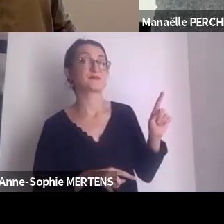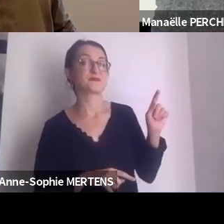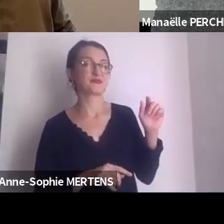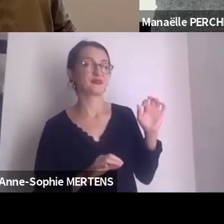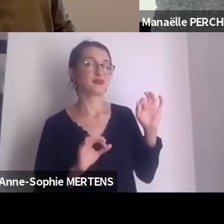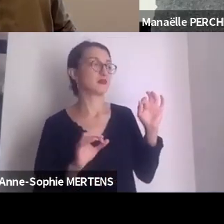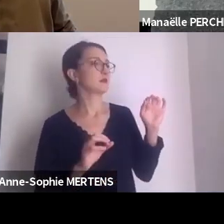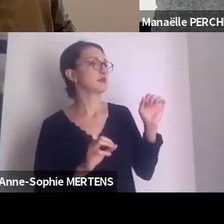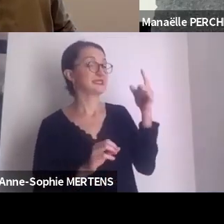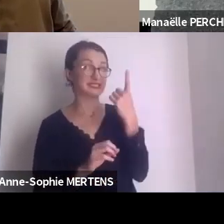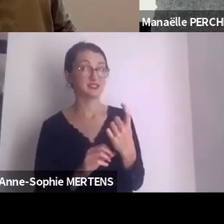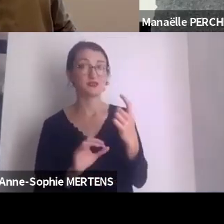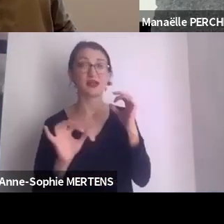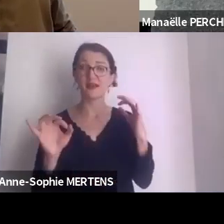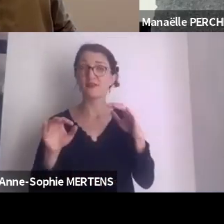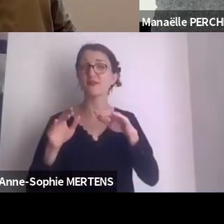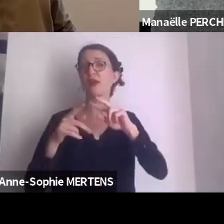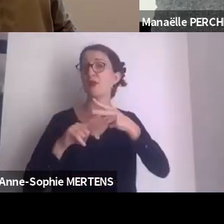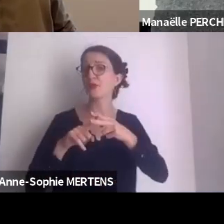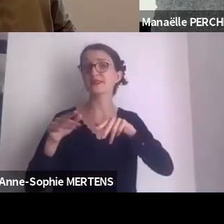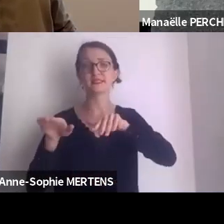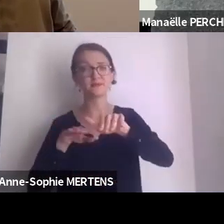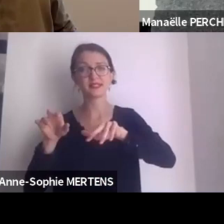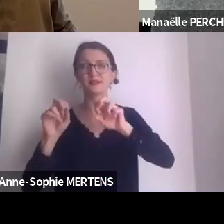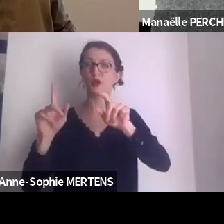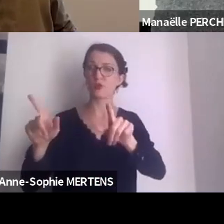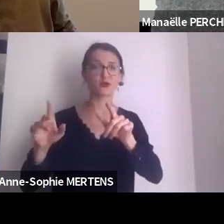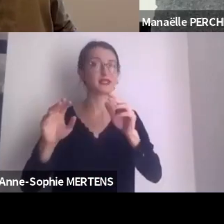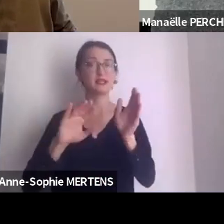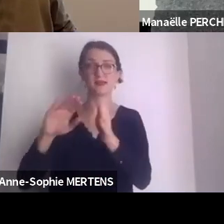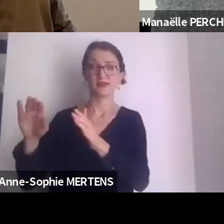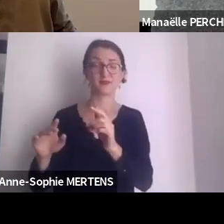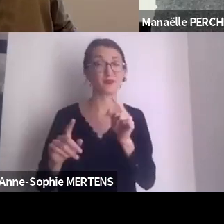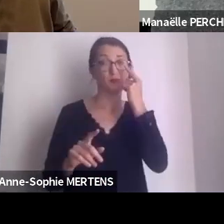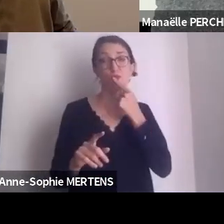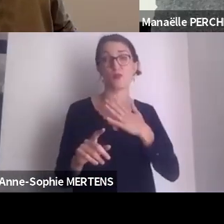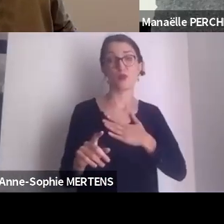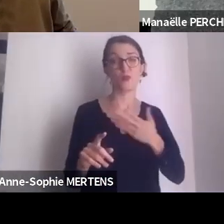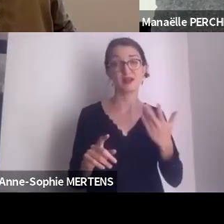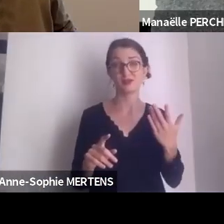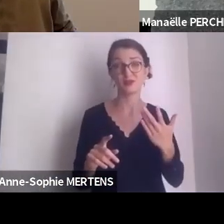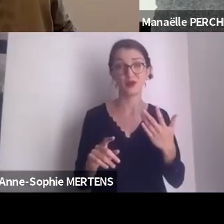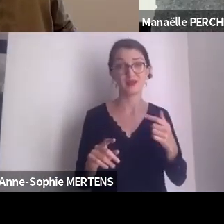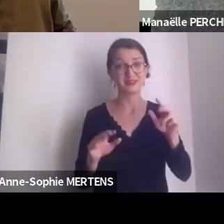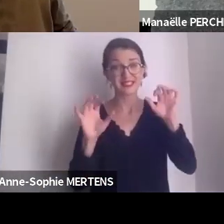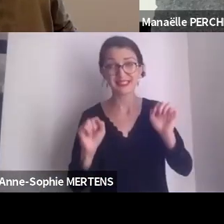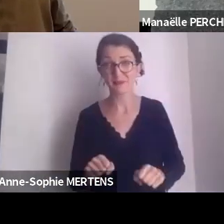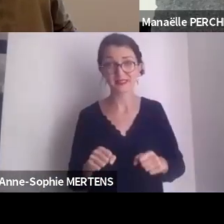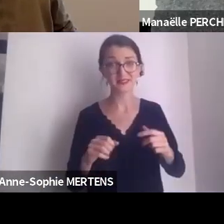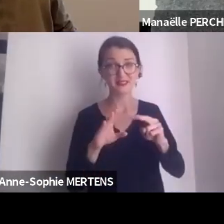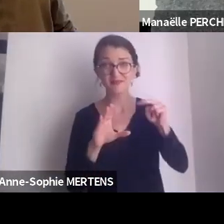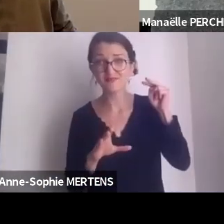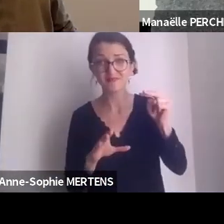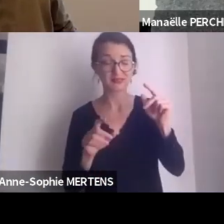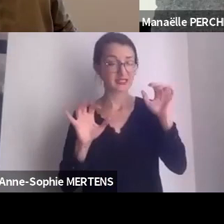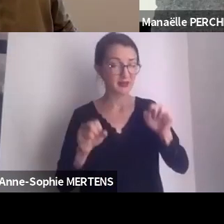méthodes, faire appel à ces capacités de prise de hauteur, de résilience, d'adaptation dont on fait preuve tous les jours avec nos handicaps. Bravo. Ouais, super